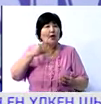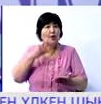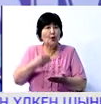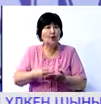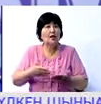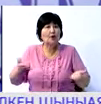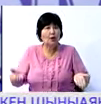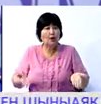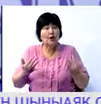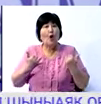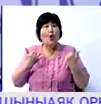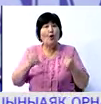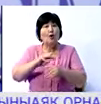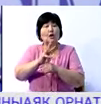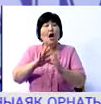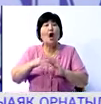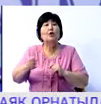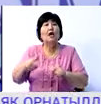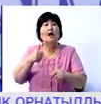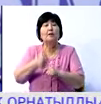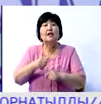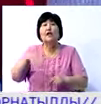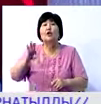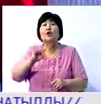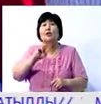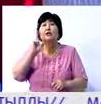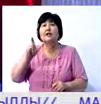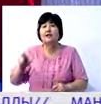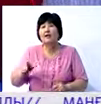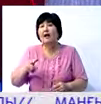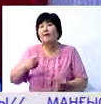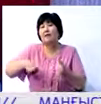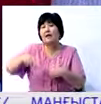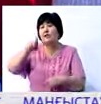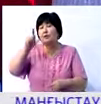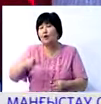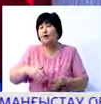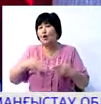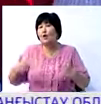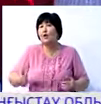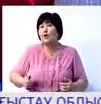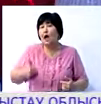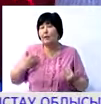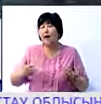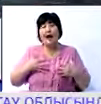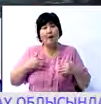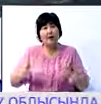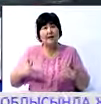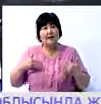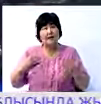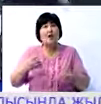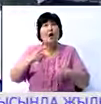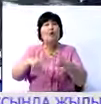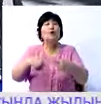көтеруге ұлықтаған үшін аудан басшылығына, терең өзектіктерге, кәсіп иелеріне үлкен абырой тілеймін, амандық тілеймін. Мұнан